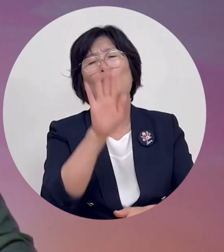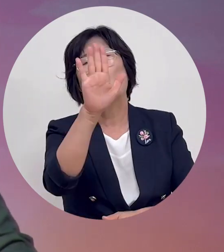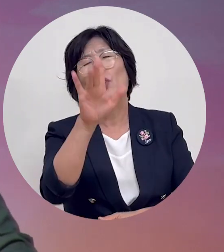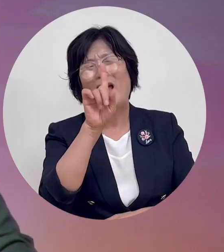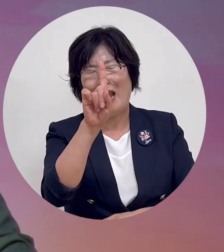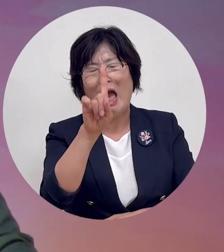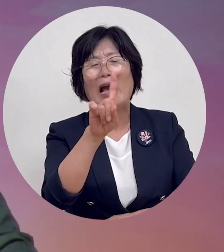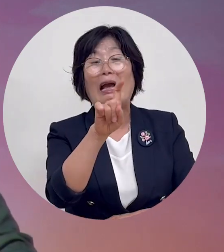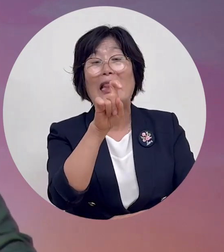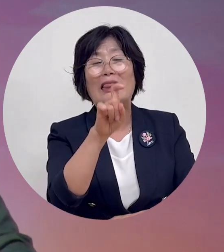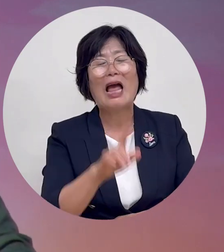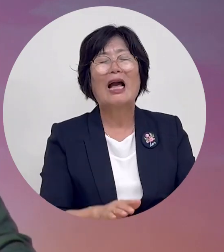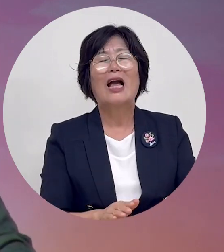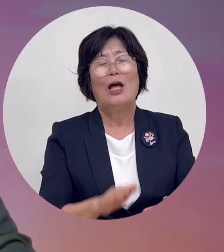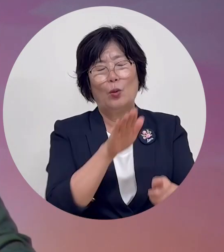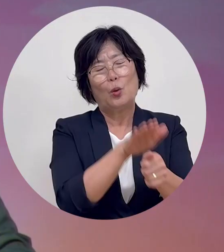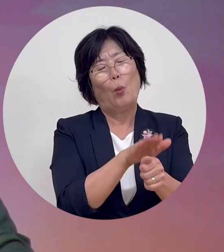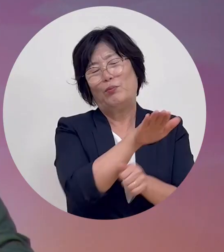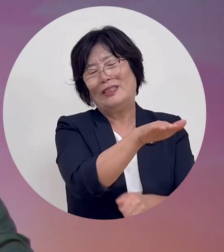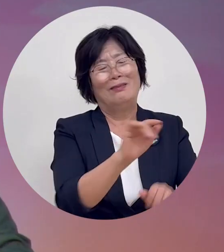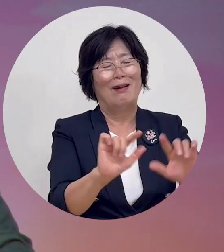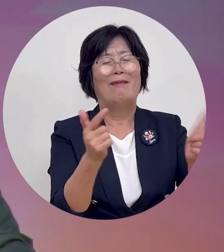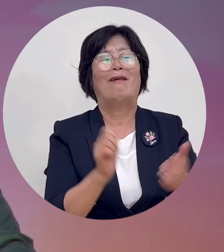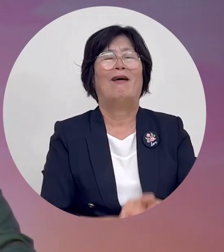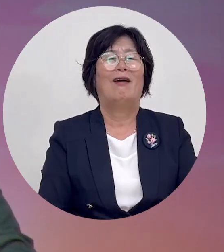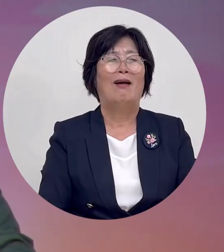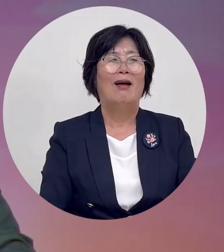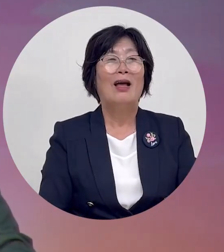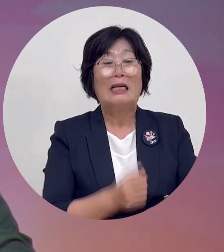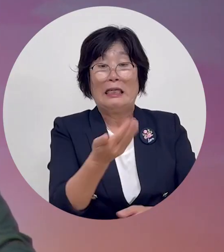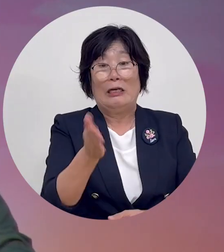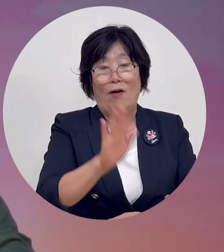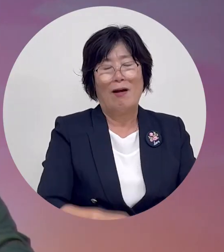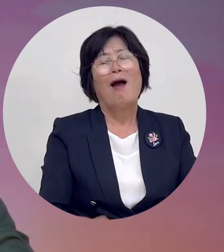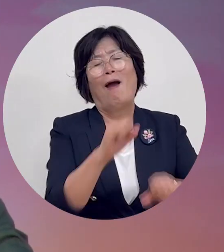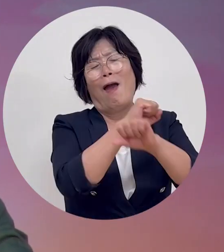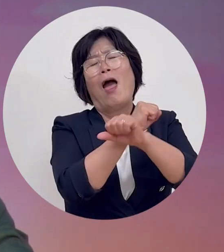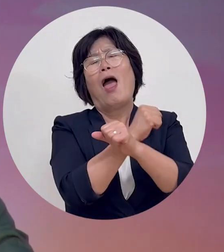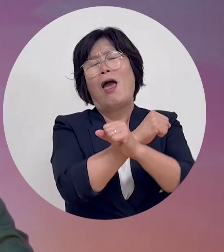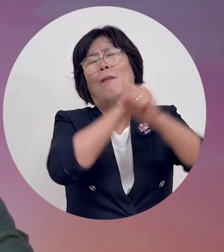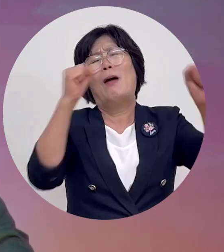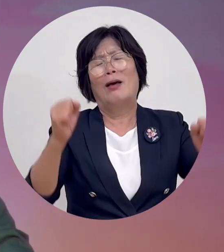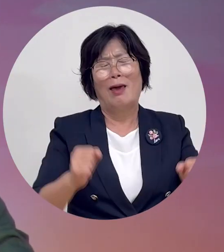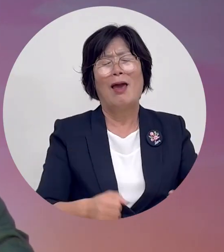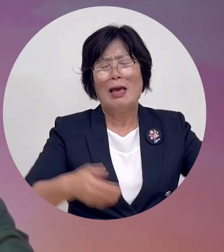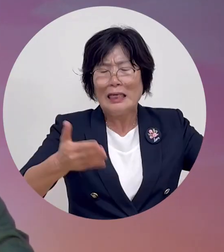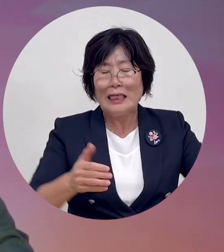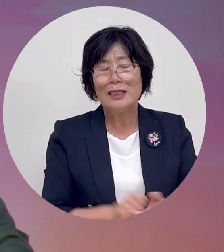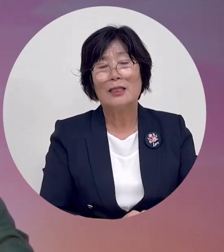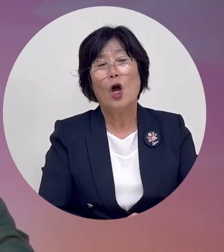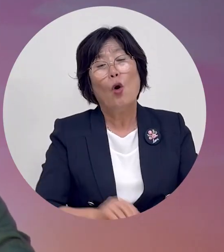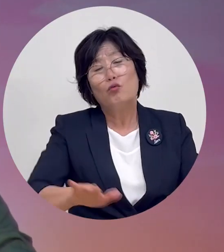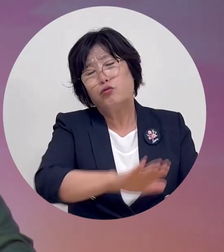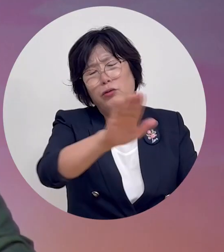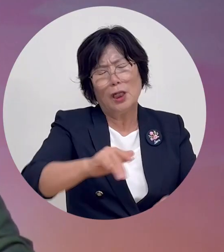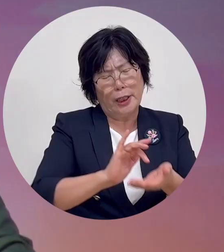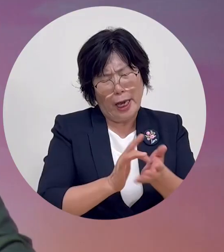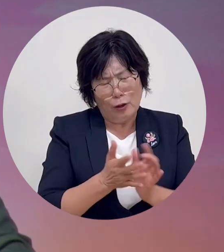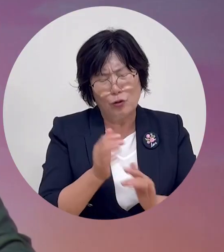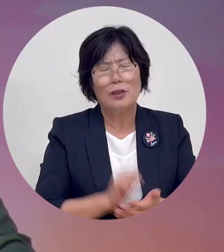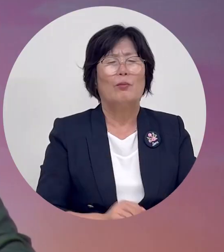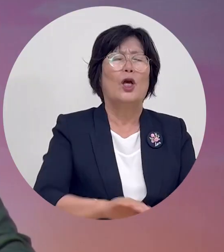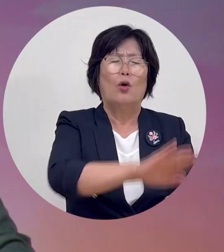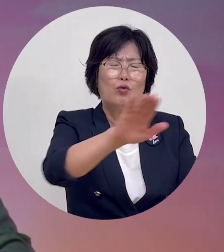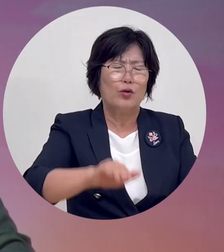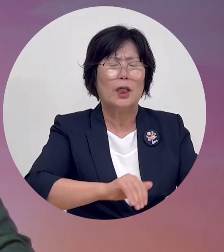근데 해방의 사건이 뭐냐? 우리 예수님이 우리의 율법의 짐을, 우리의 죄의